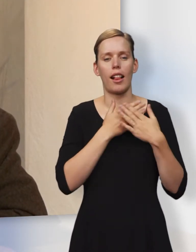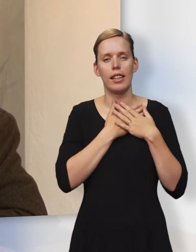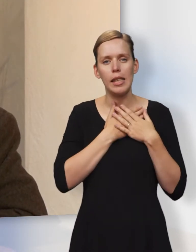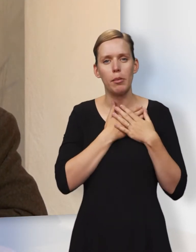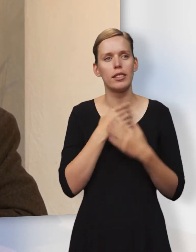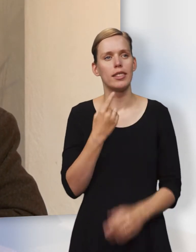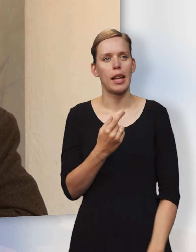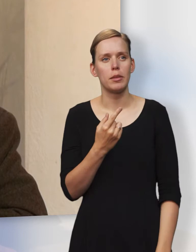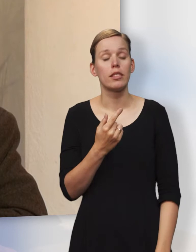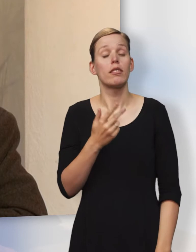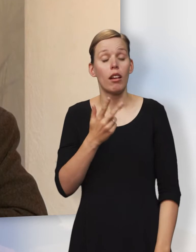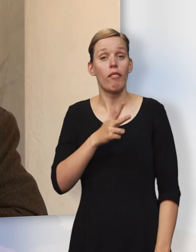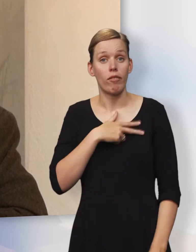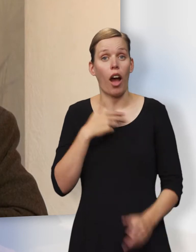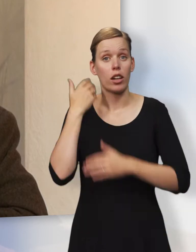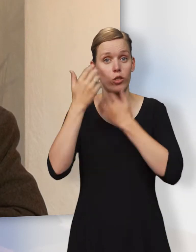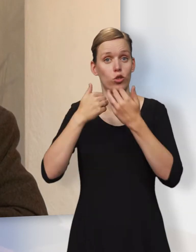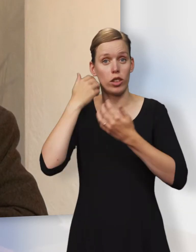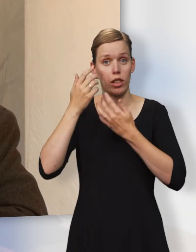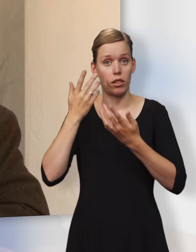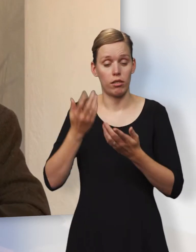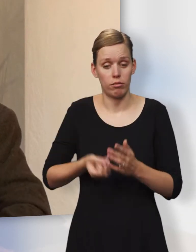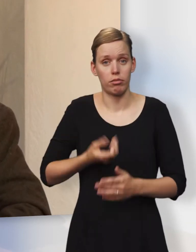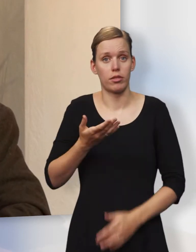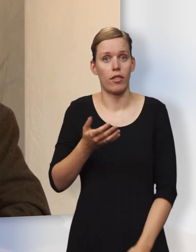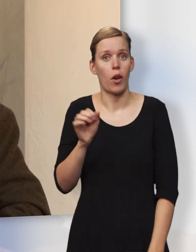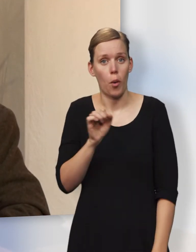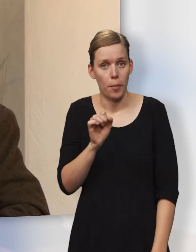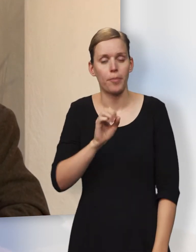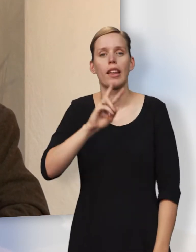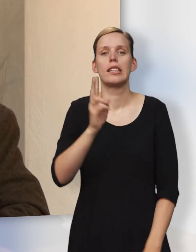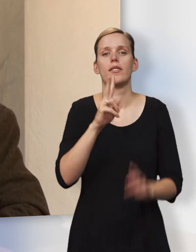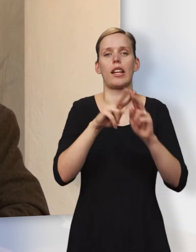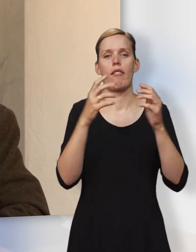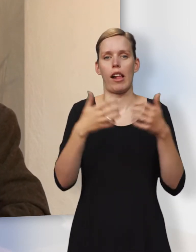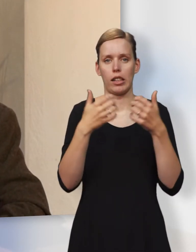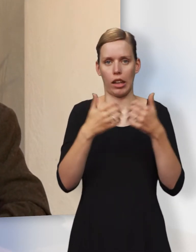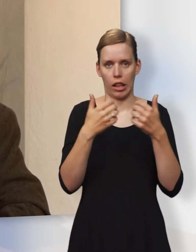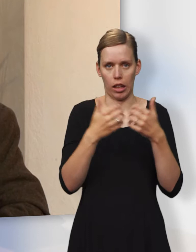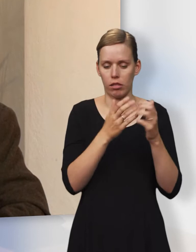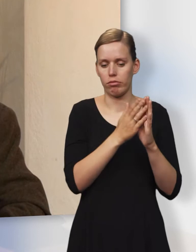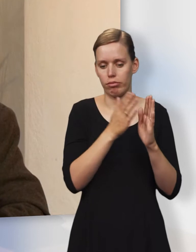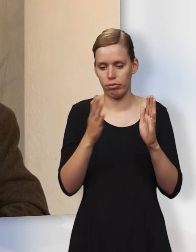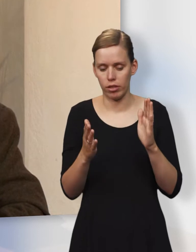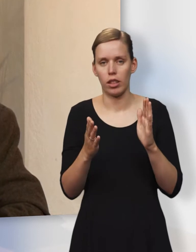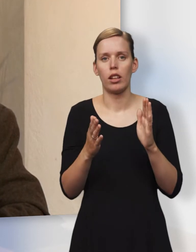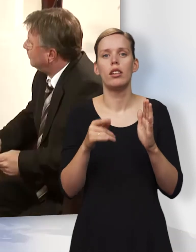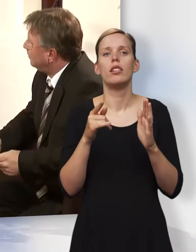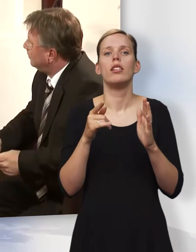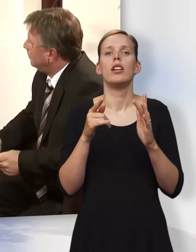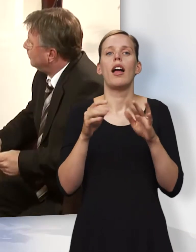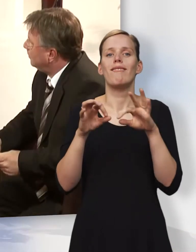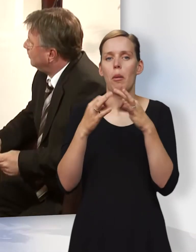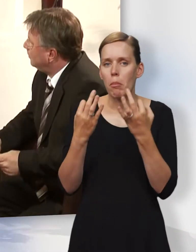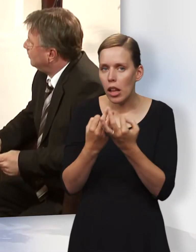einer wahren Geschichte entstanden. Und zwar nach dem Zweiten Weltkrieg kamen die Familien oder auch